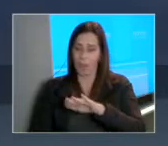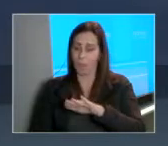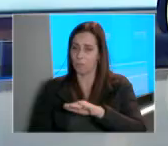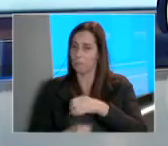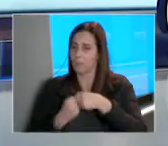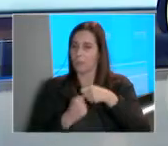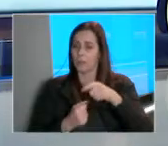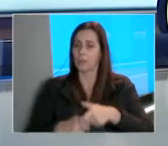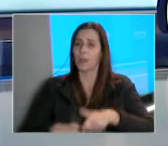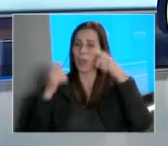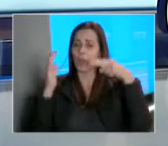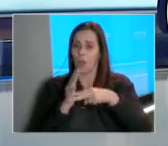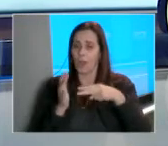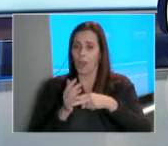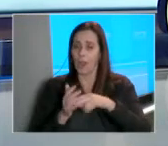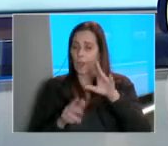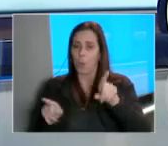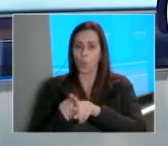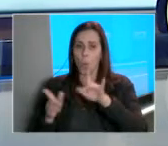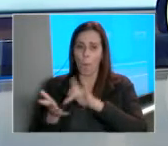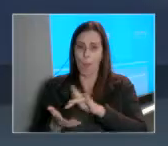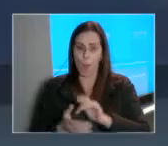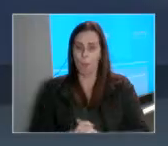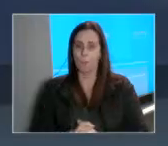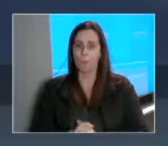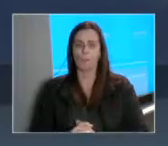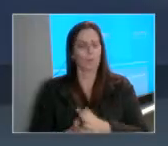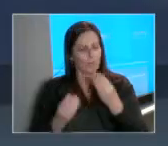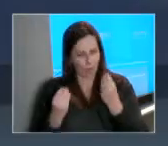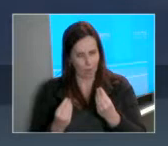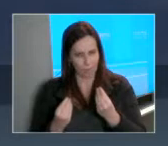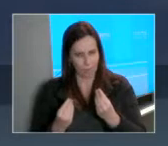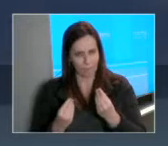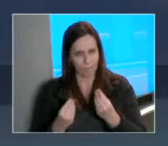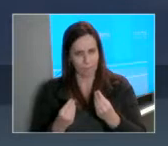במתי המאבק בתחנת הכוח קסם. אוקיי, אז בוא רגע,